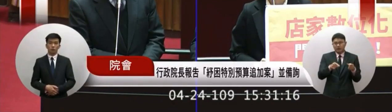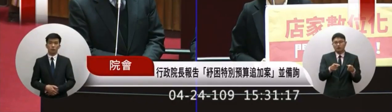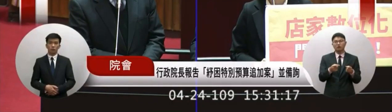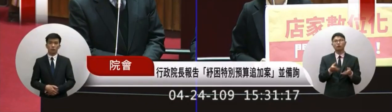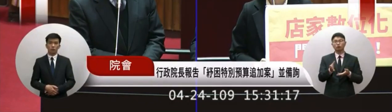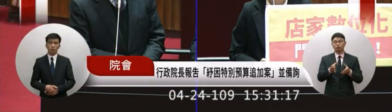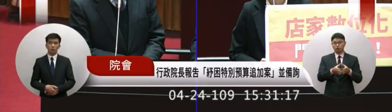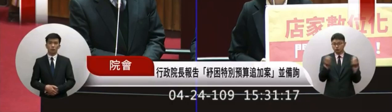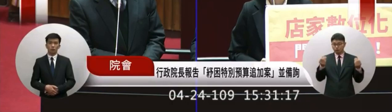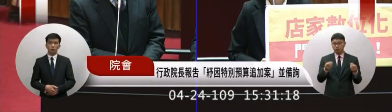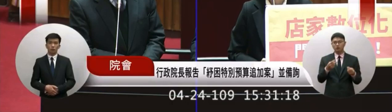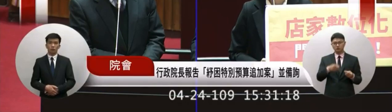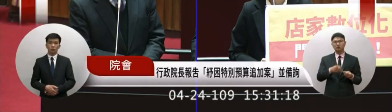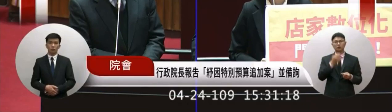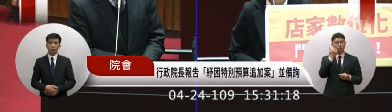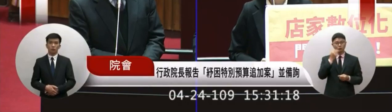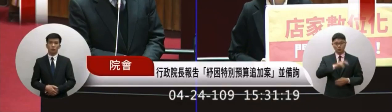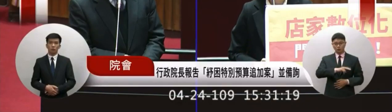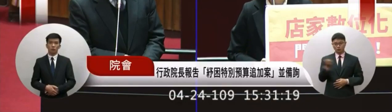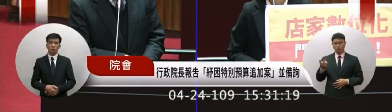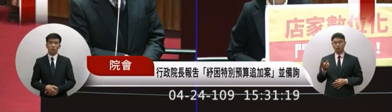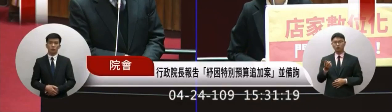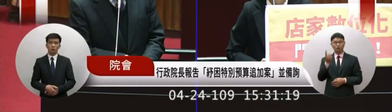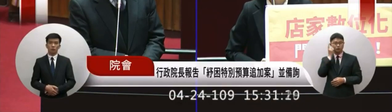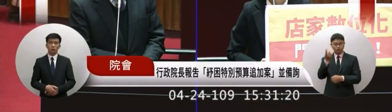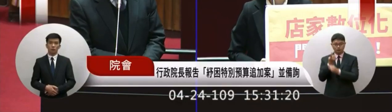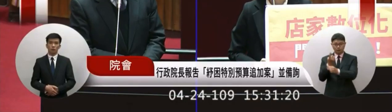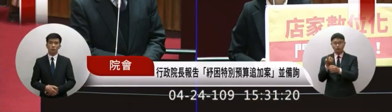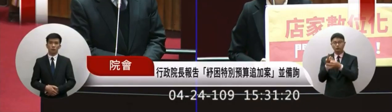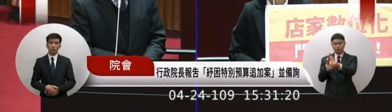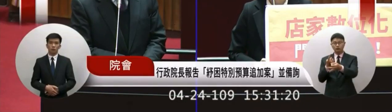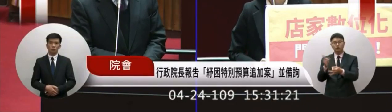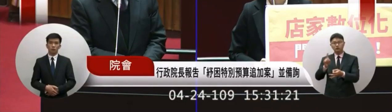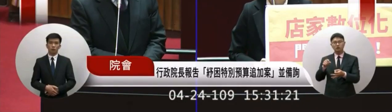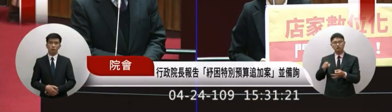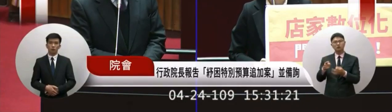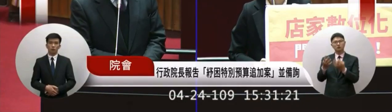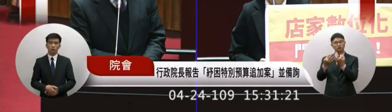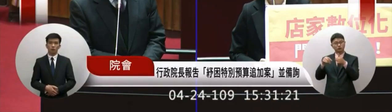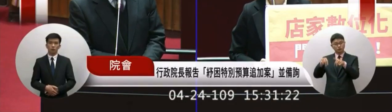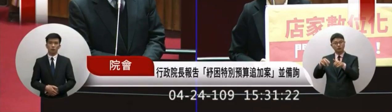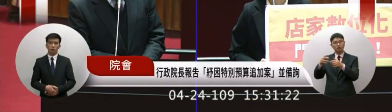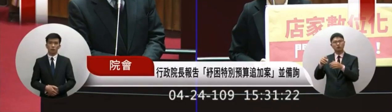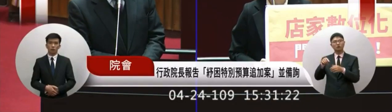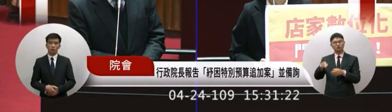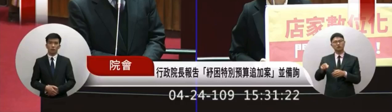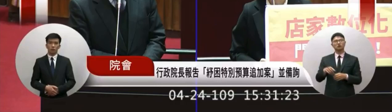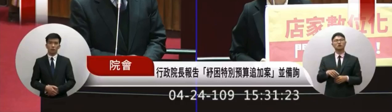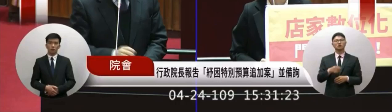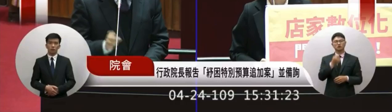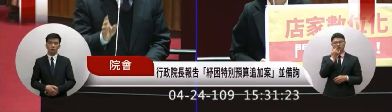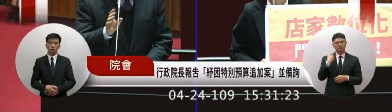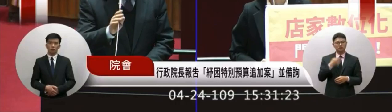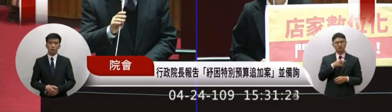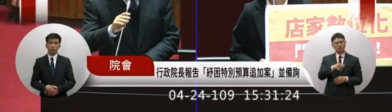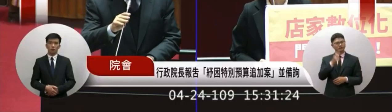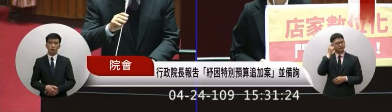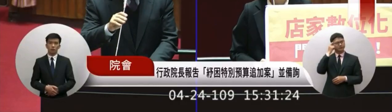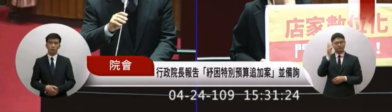为电子方案的导入而造成了它营业税的课征，所以它会影响了它这个愿意转型的这个意